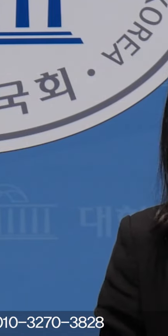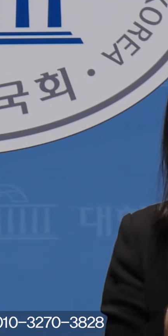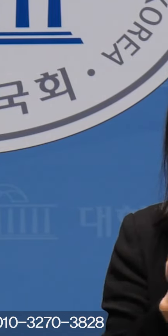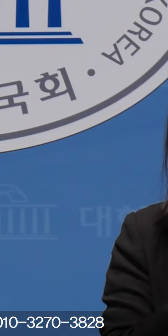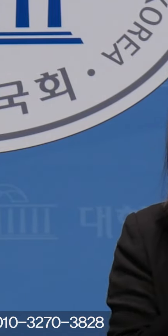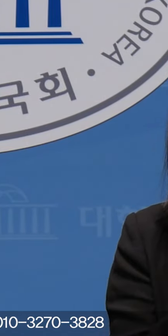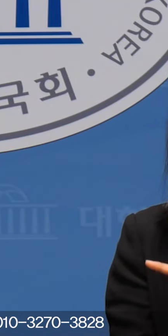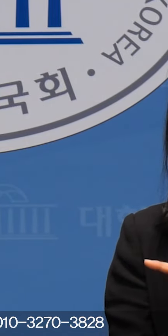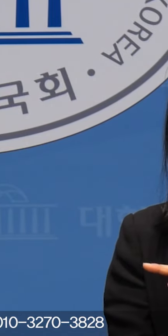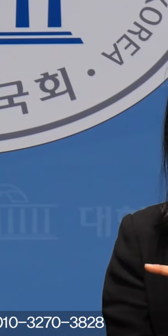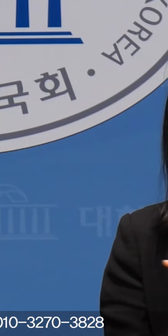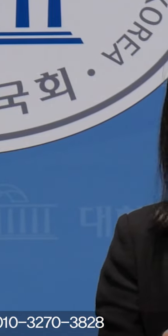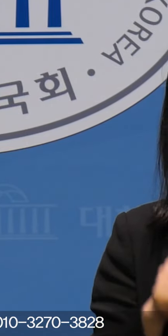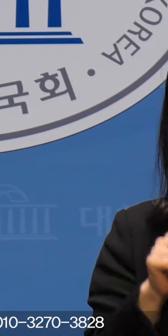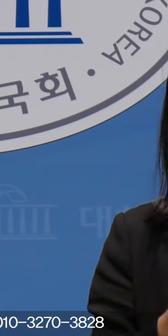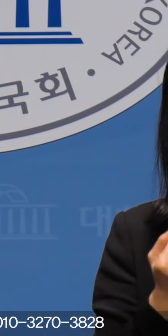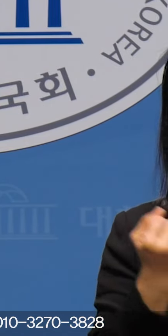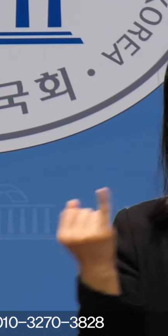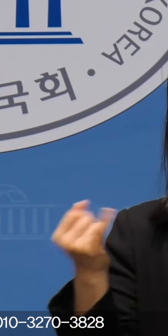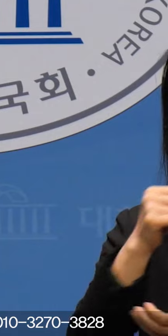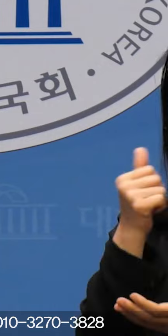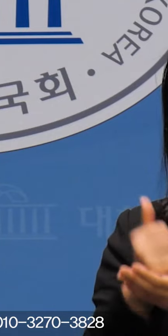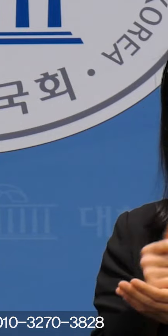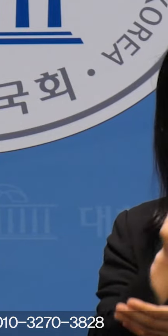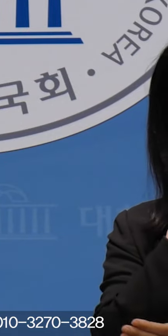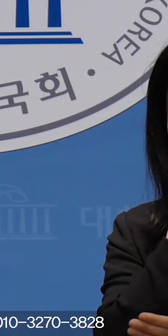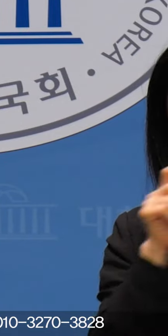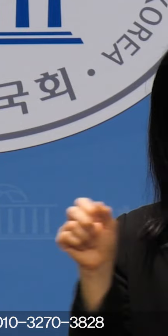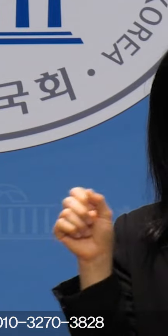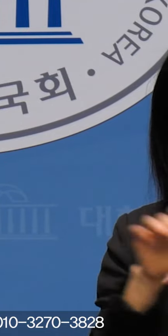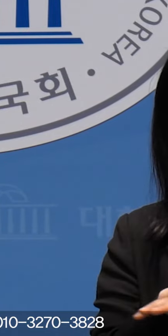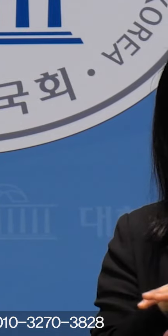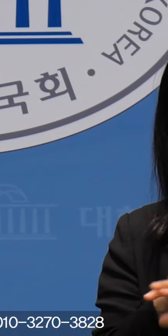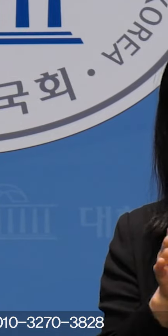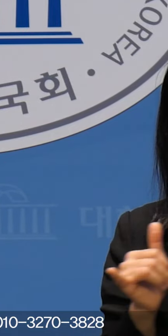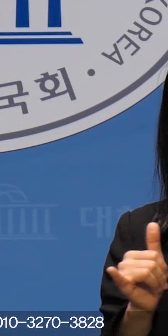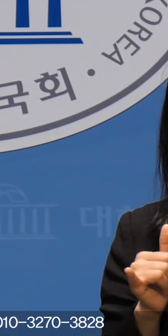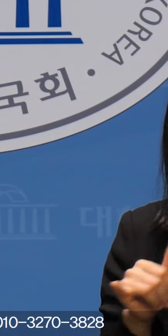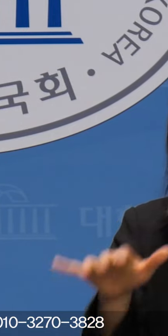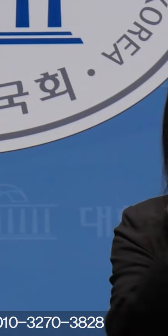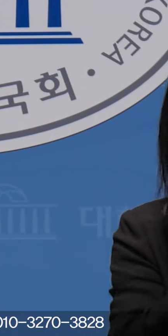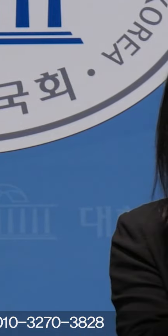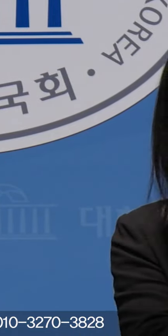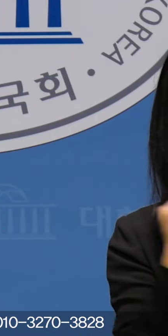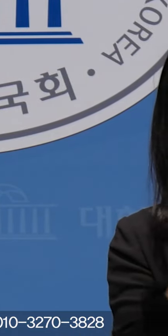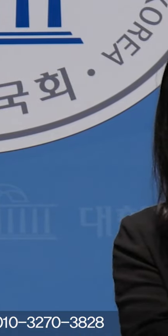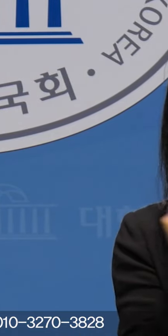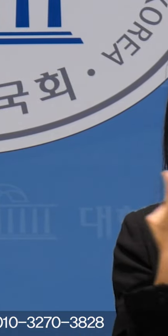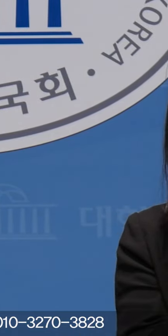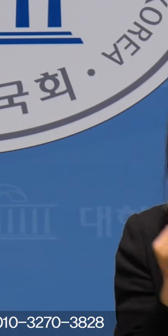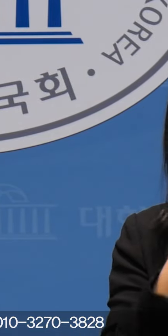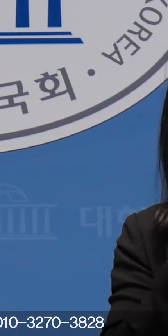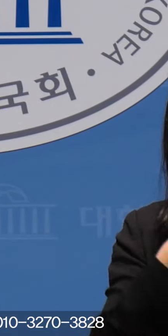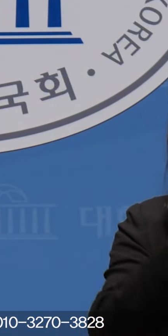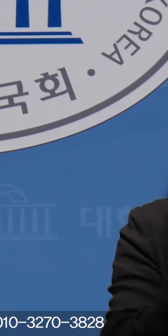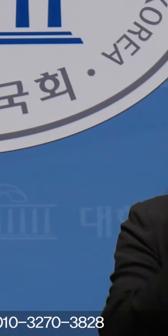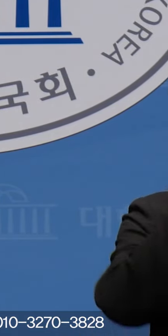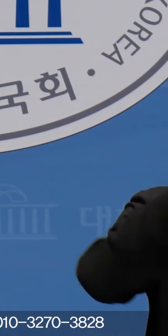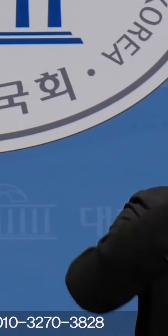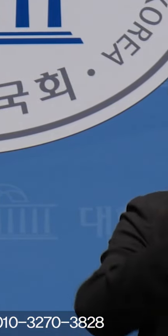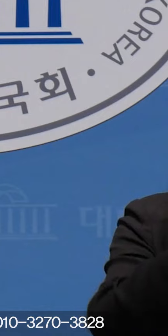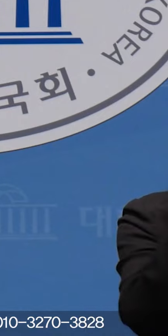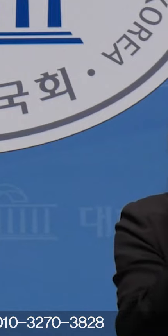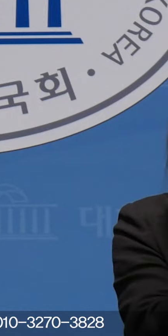국민을 대신해 김건희 범죄 은폐 공범들을 탄핵하겠습니다. 심우정